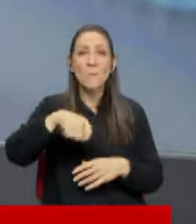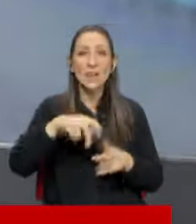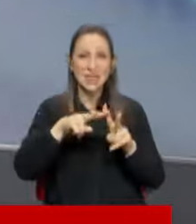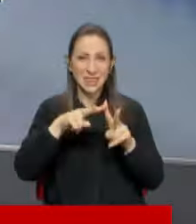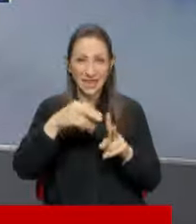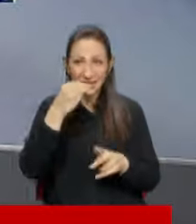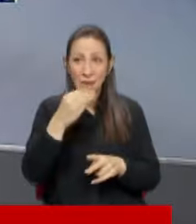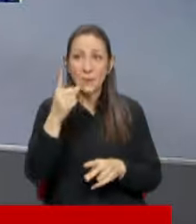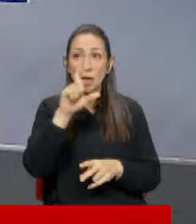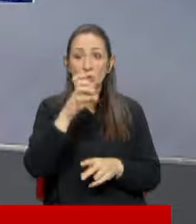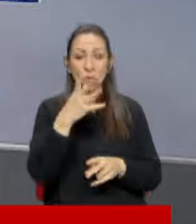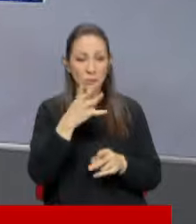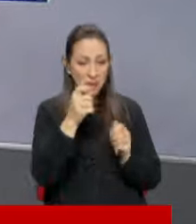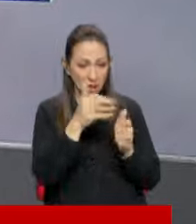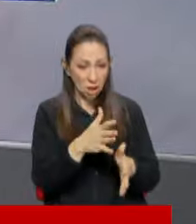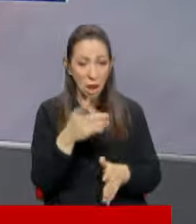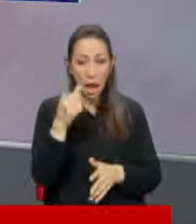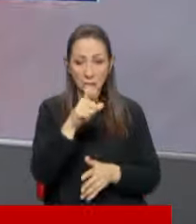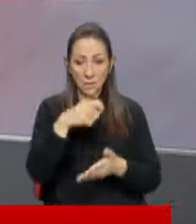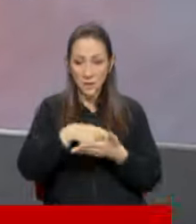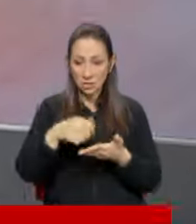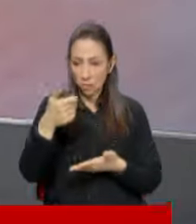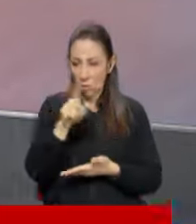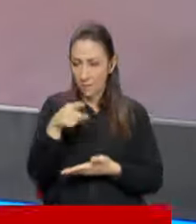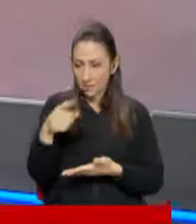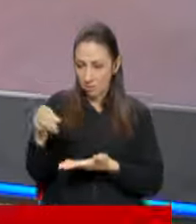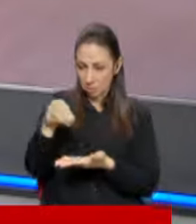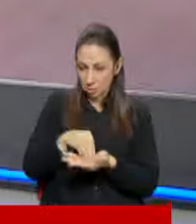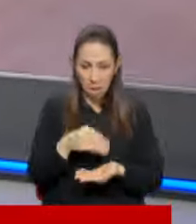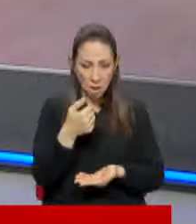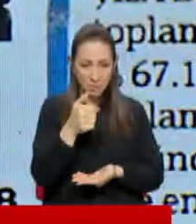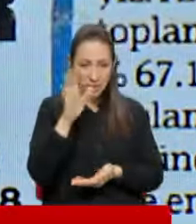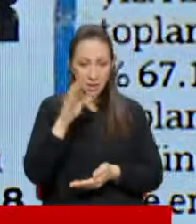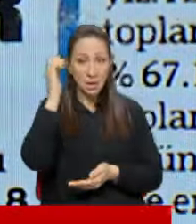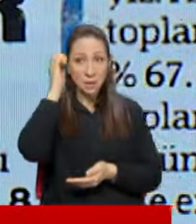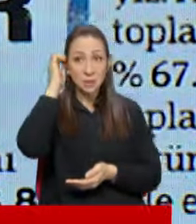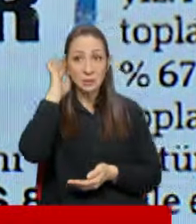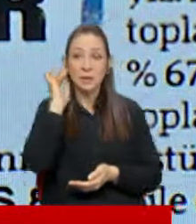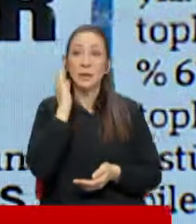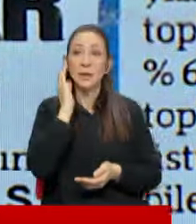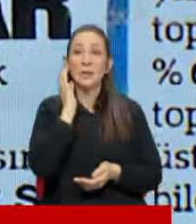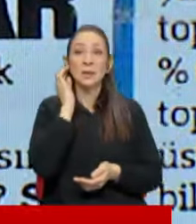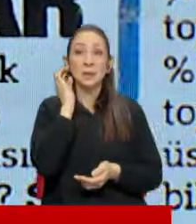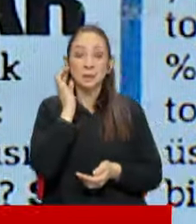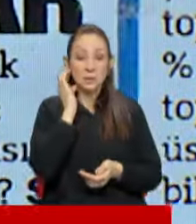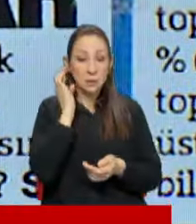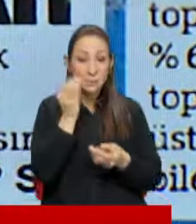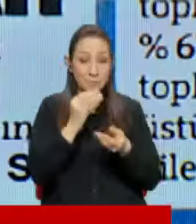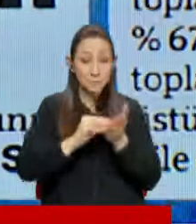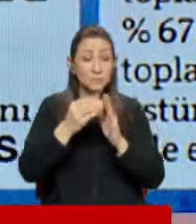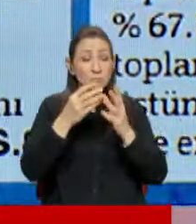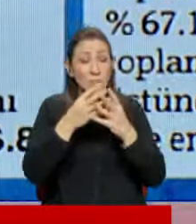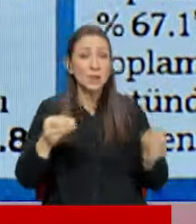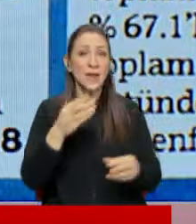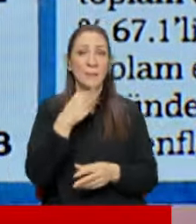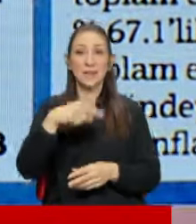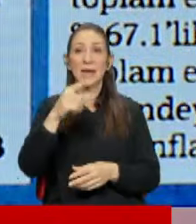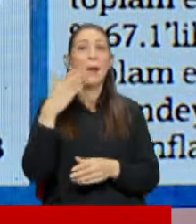ayda 4000 lira harcar. Ayda 10.000 lirayla geçinmek zorunda kalan ve geçinmek zorunda bırakılan milyonlarca